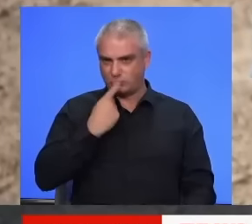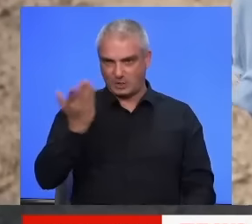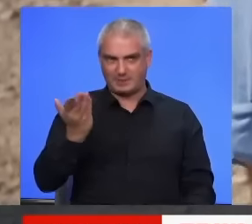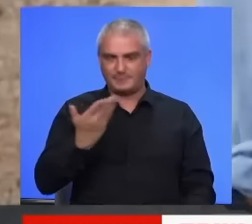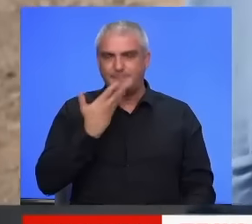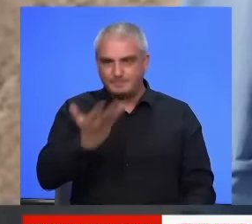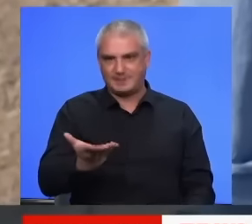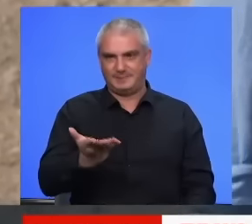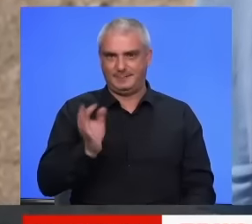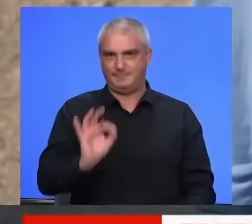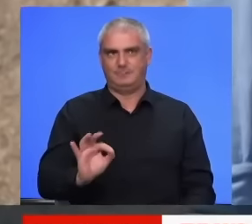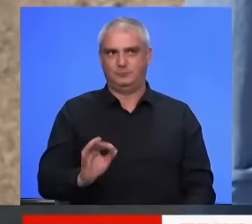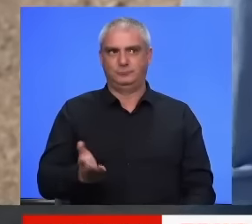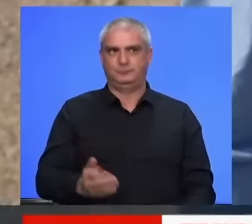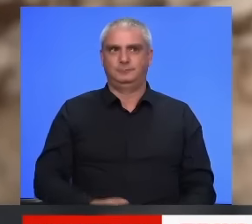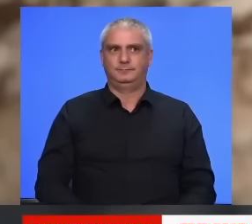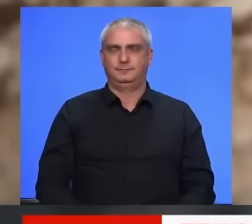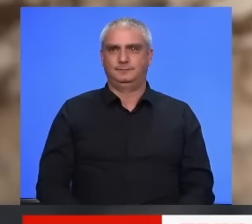אחד גדול, שיחה על השכונה.